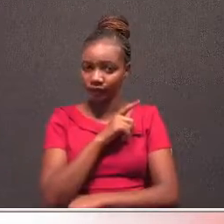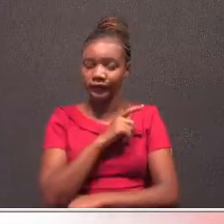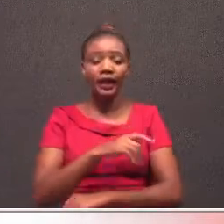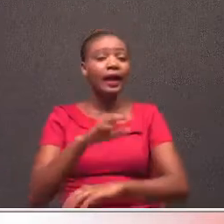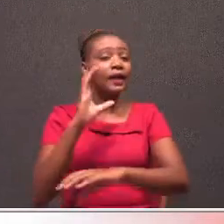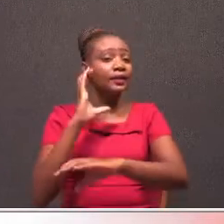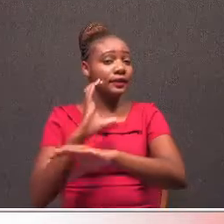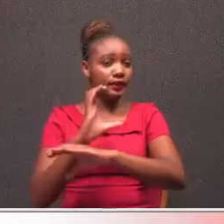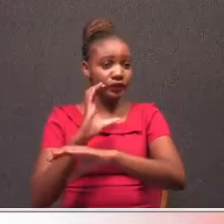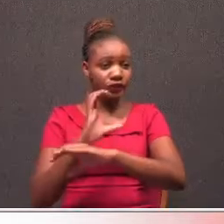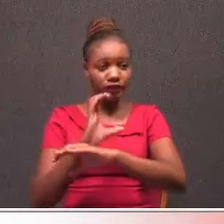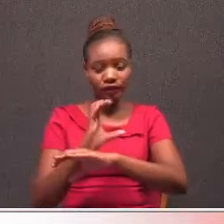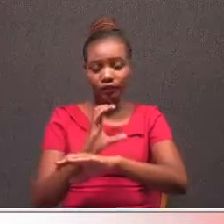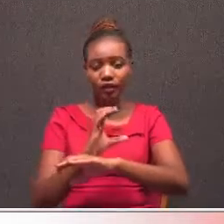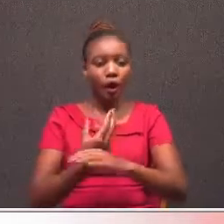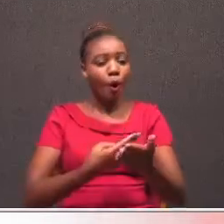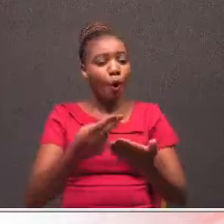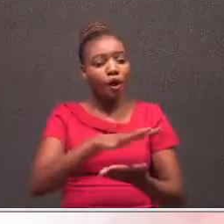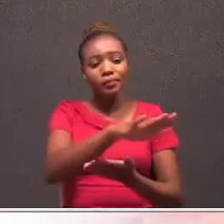kanisa madhabahu